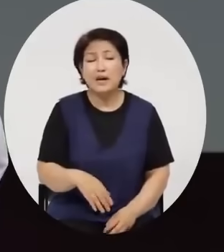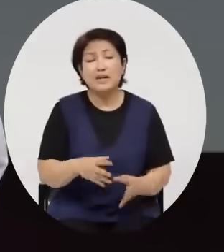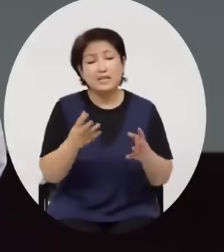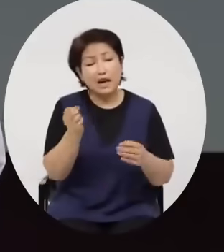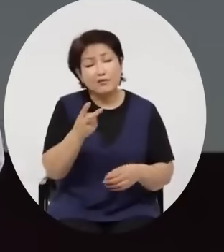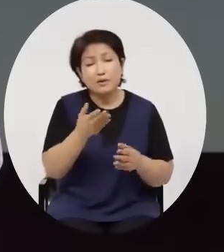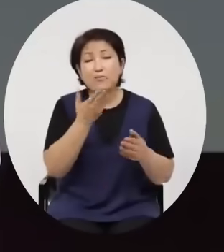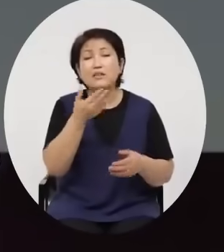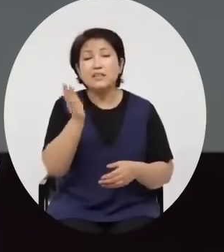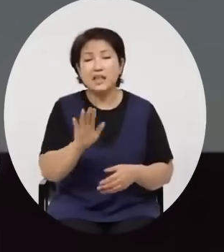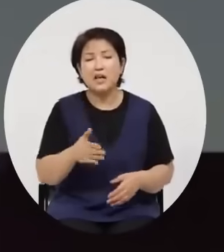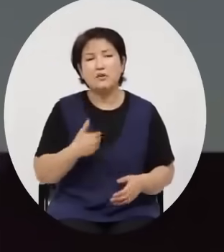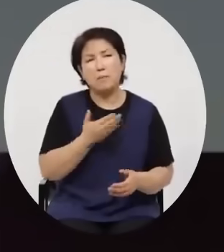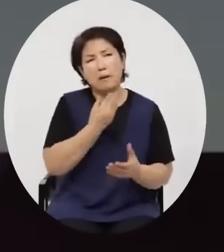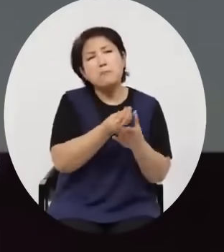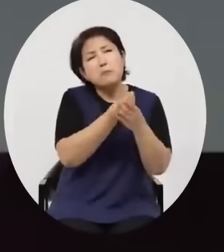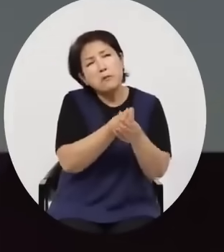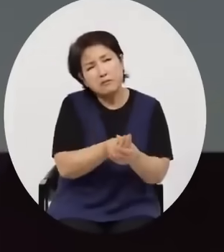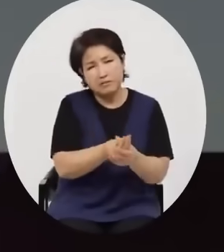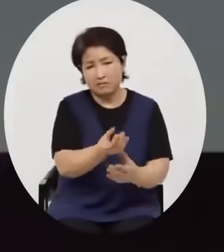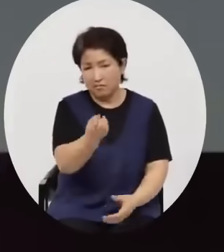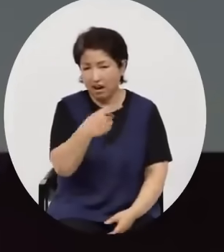이래. 아이고.